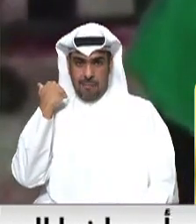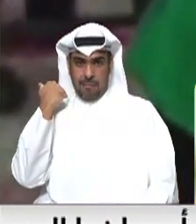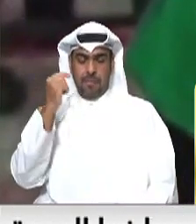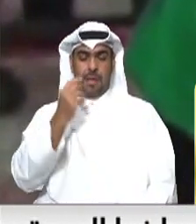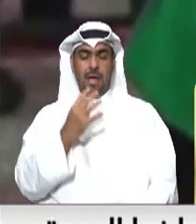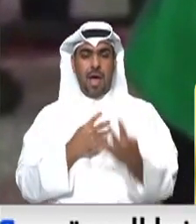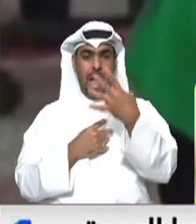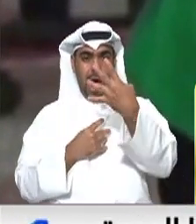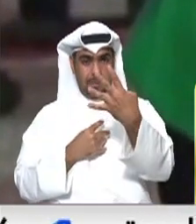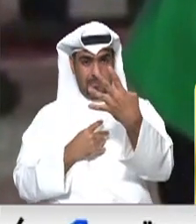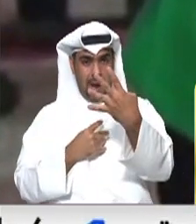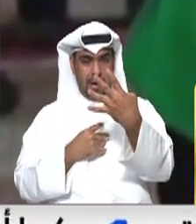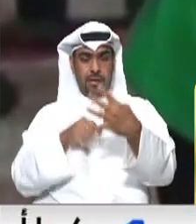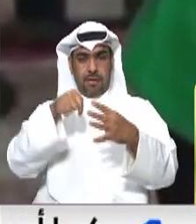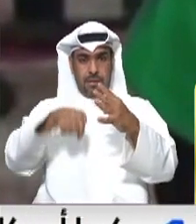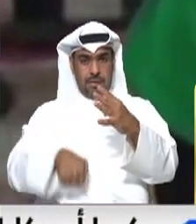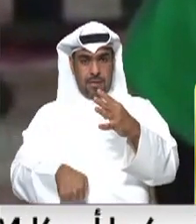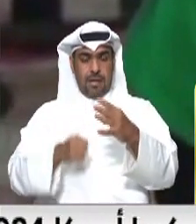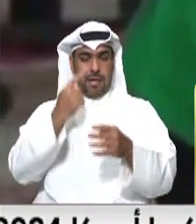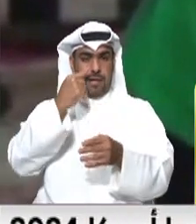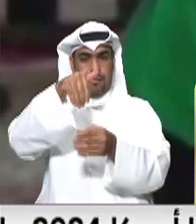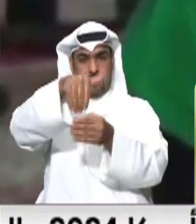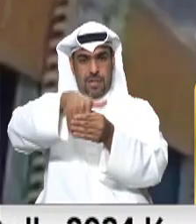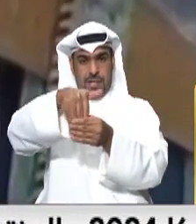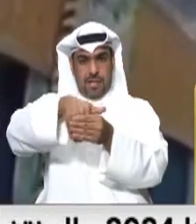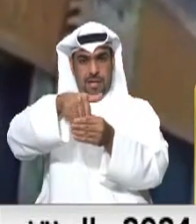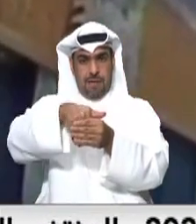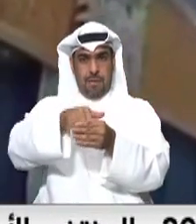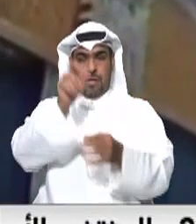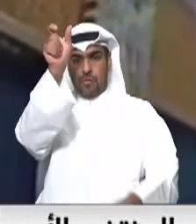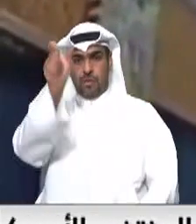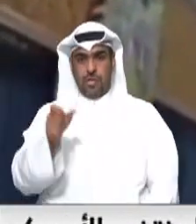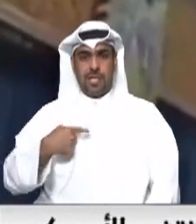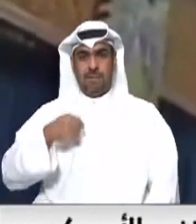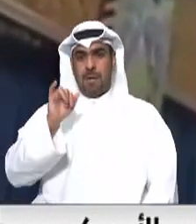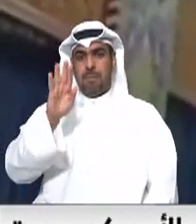إضافة إلى المرشح الإصلاحي مسعود بزشكيان.